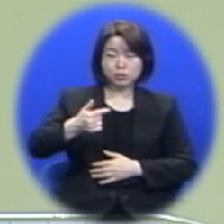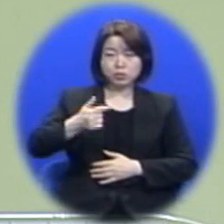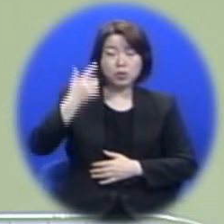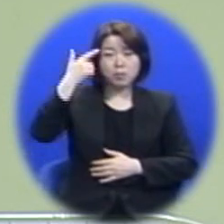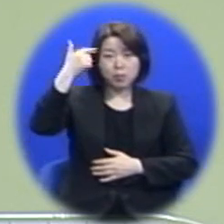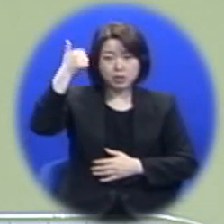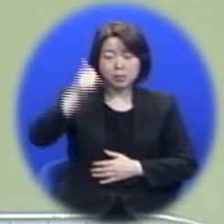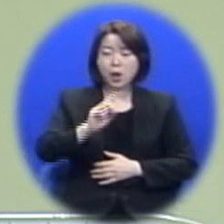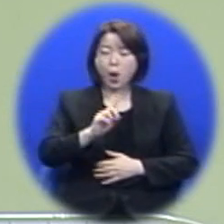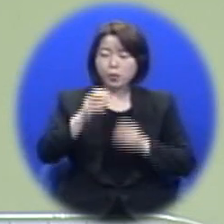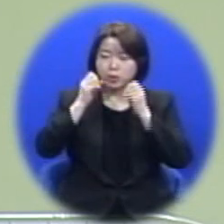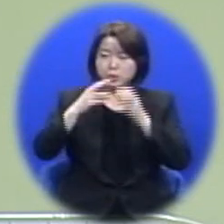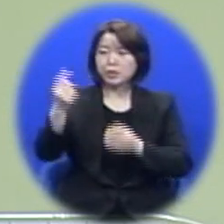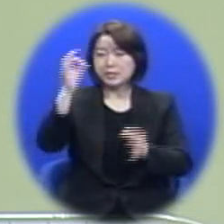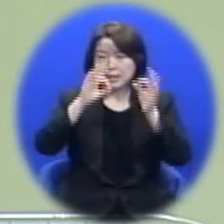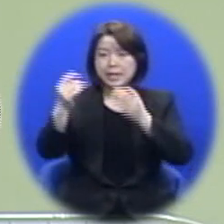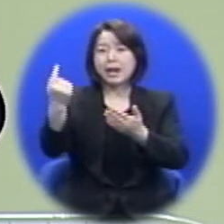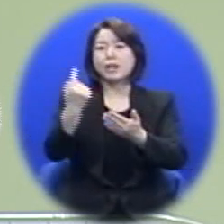찾아오셔서